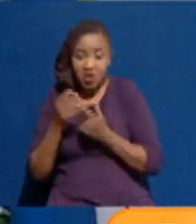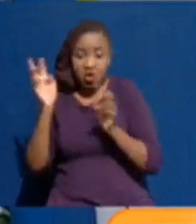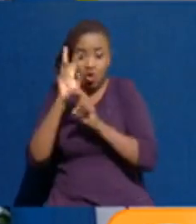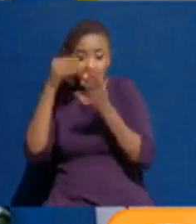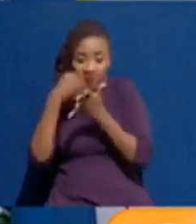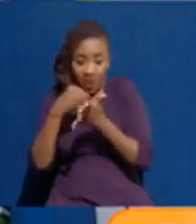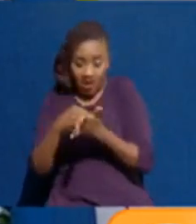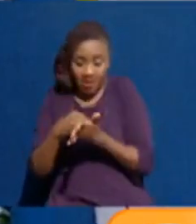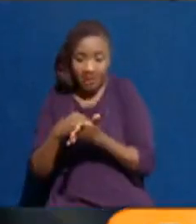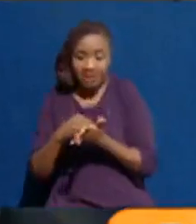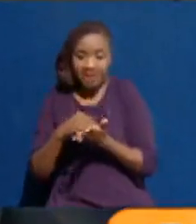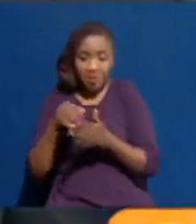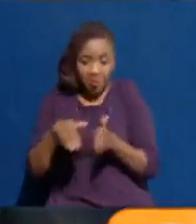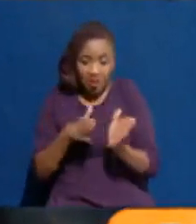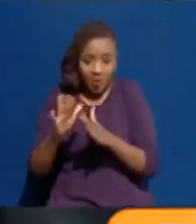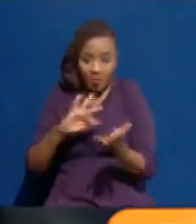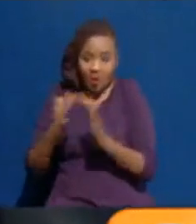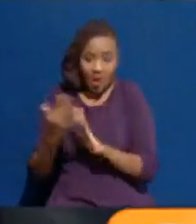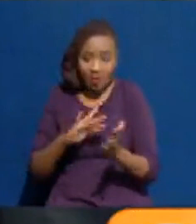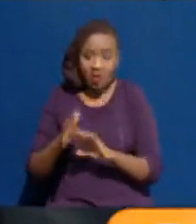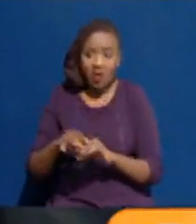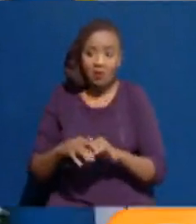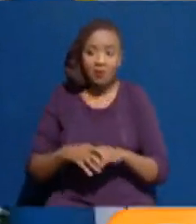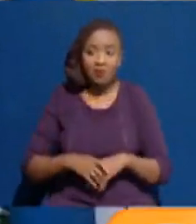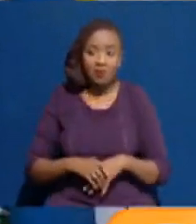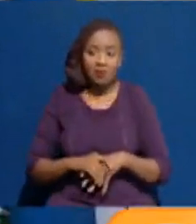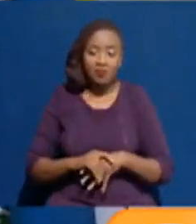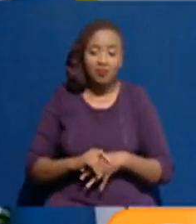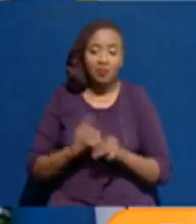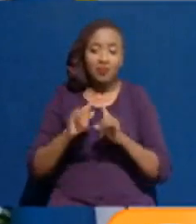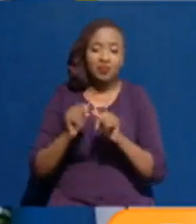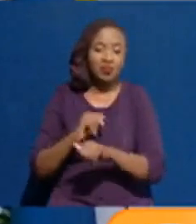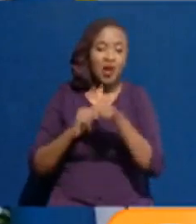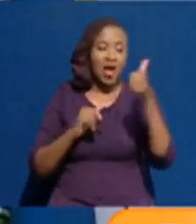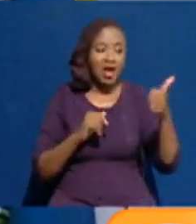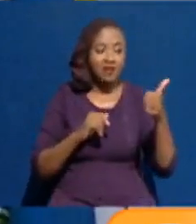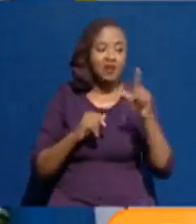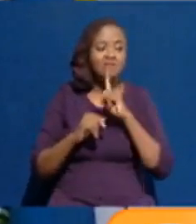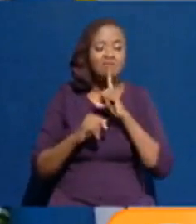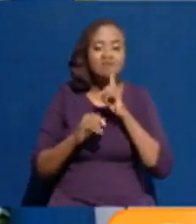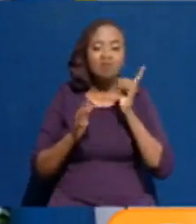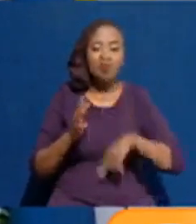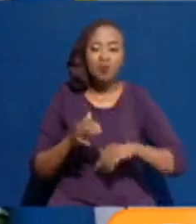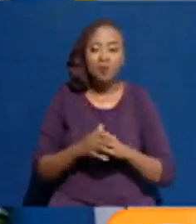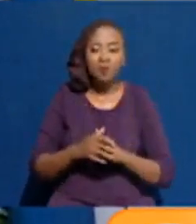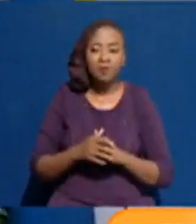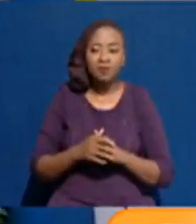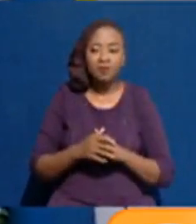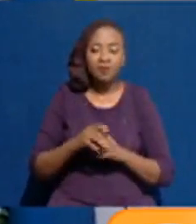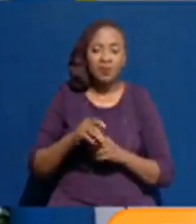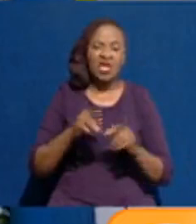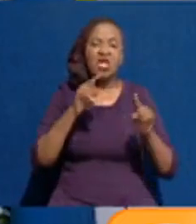ambaye ameweza kuziweka akiba. Nasikia wengine wakisema kwamba eti watu wametumia hela